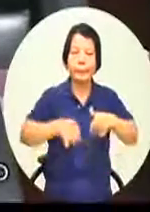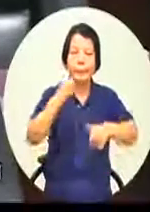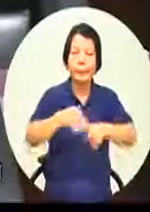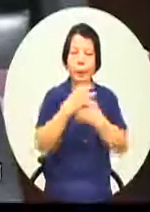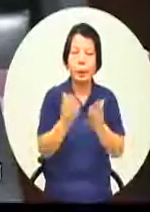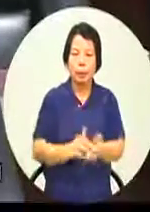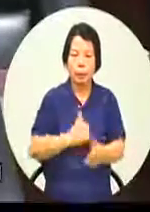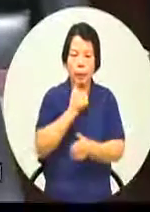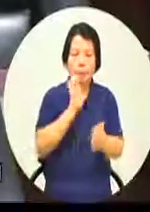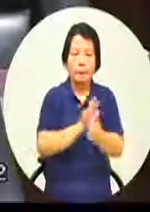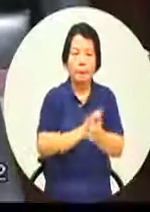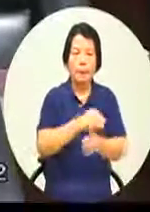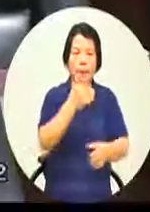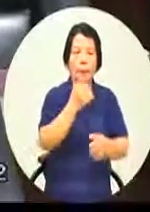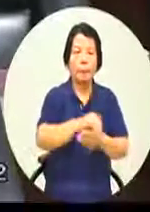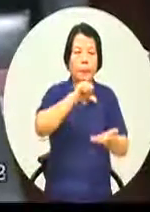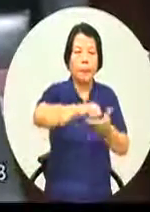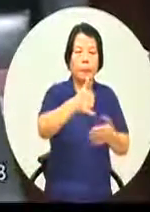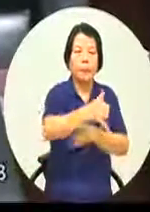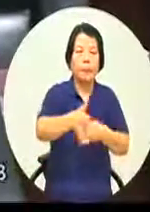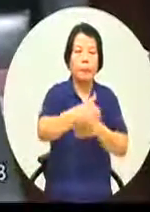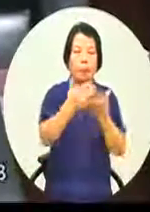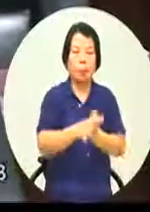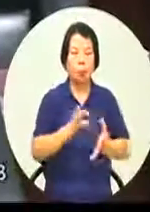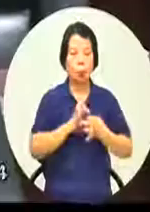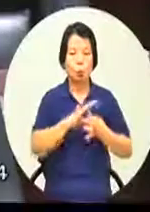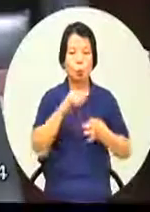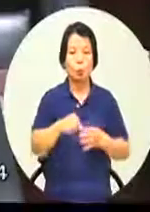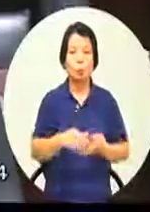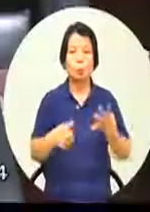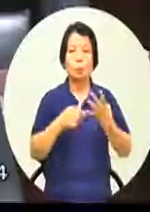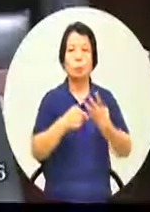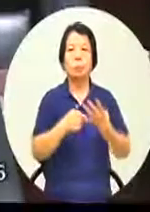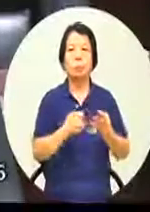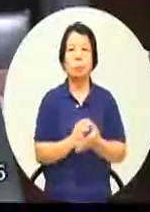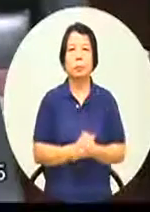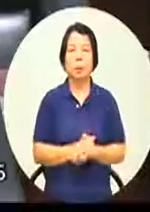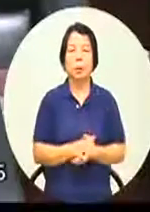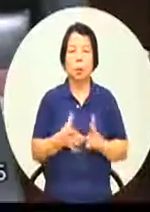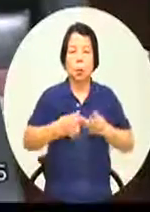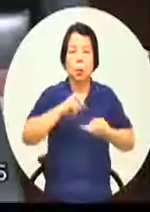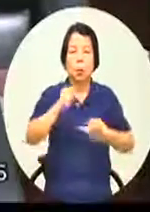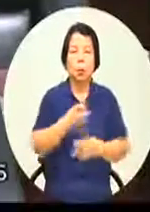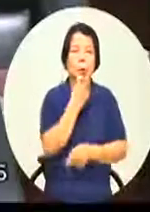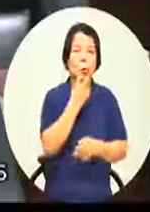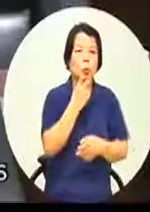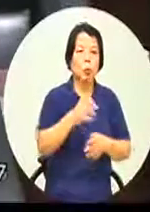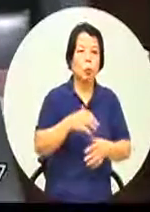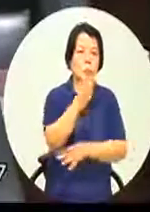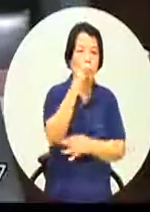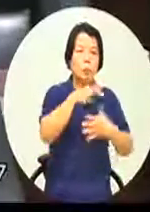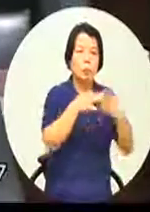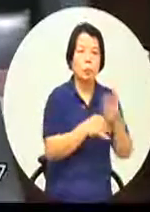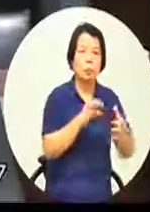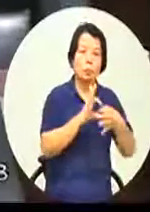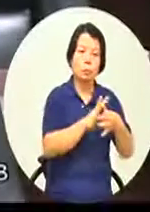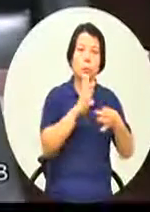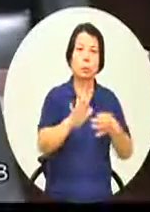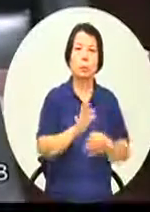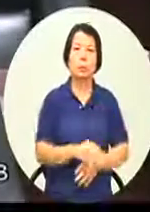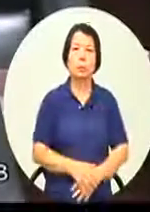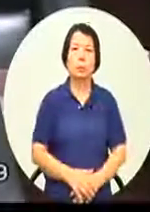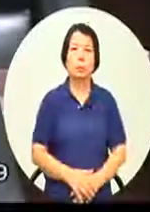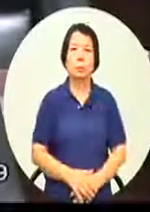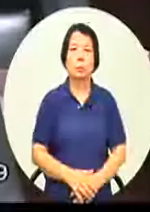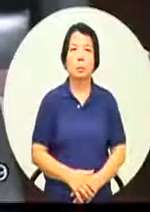助到农民啊？这是我最关心的问题。那第四个问题其实也是跟我们的中央政策有一点关系哦，就是说，